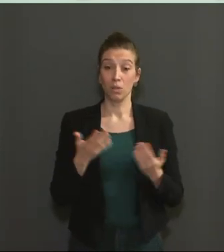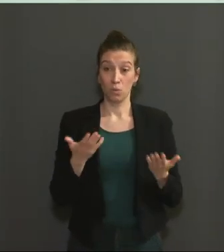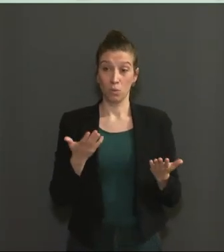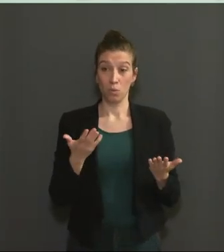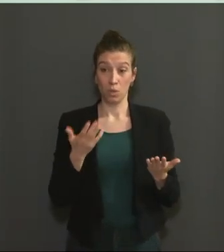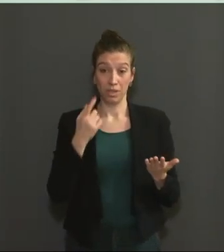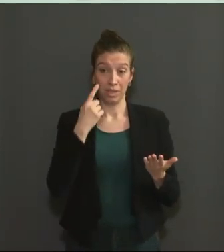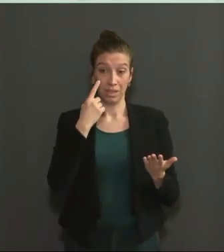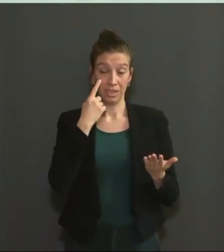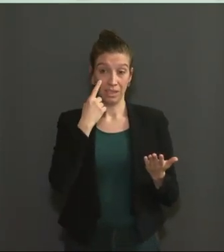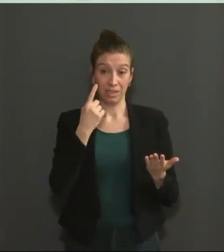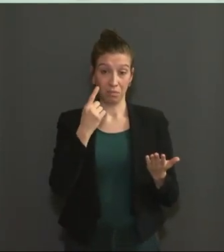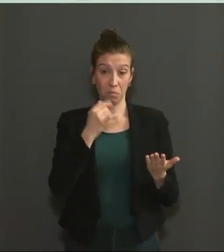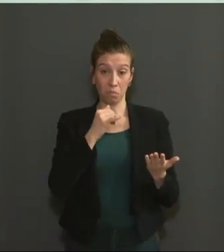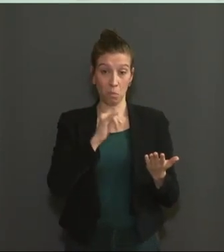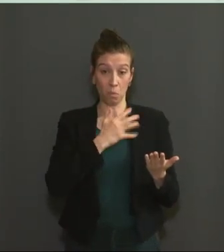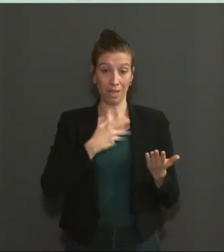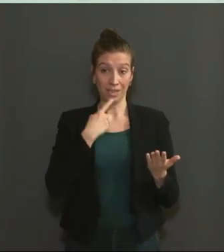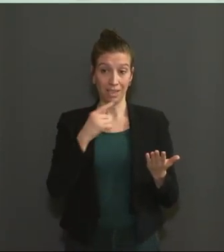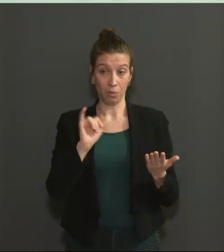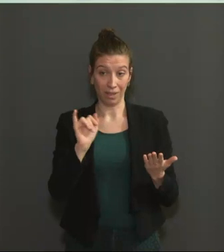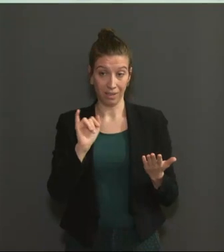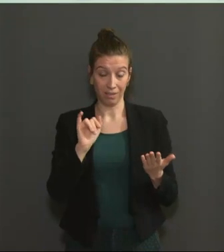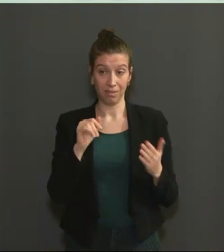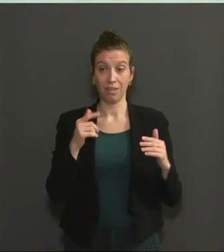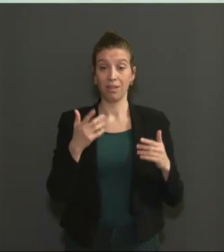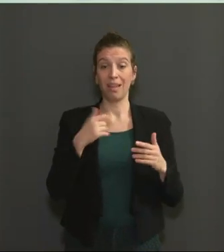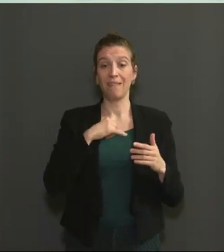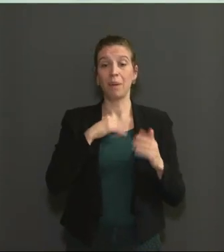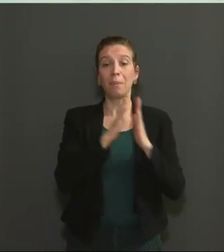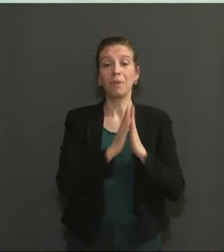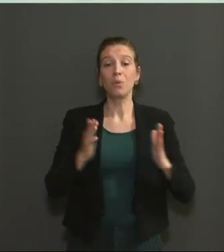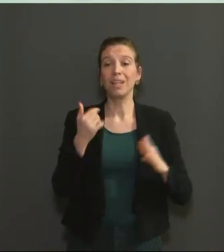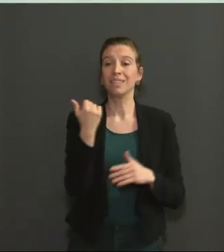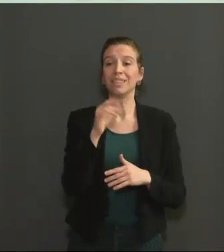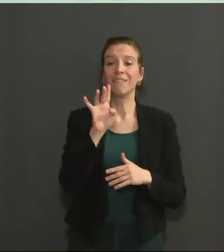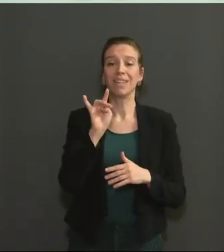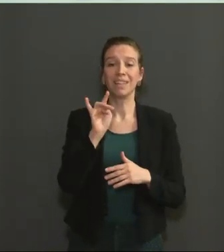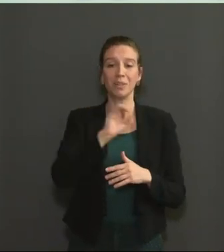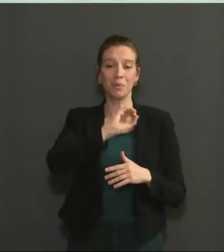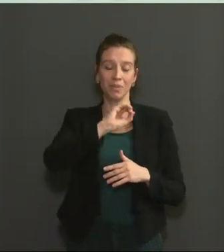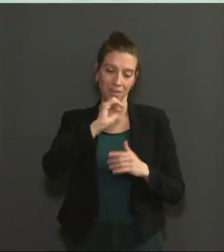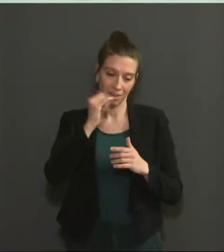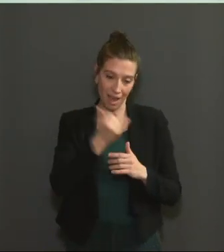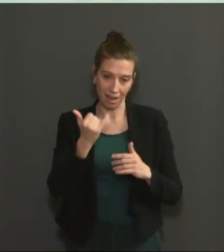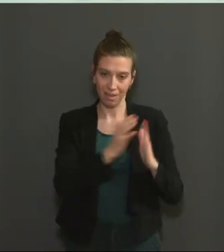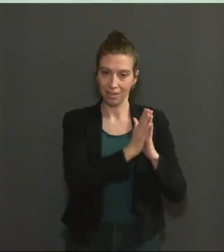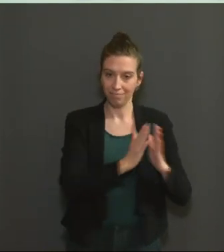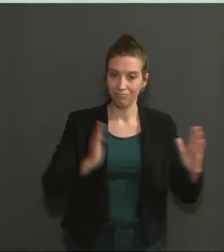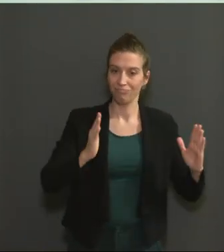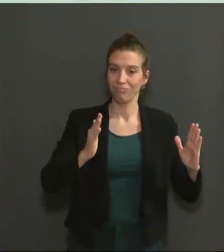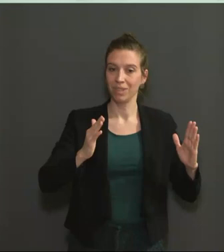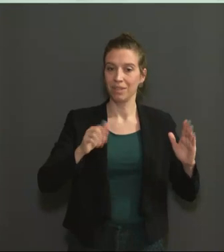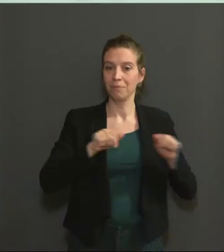halveert daarmee nog maar om de 46 dagen aan dit tempo ligt de drempel van